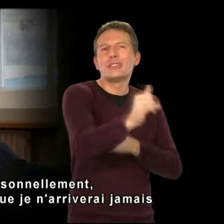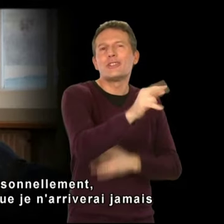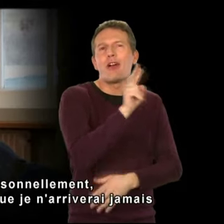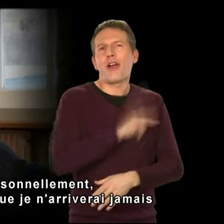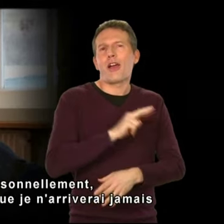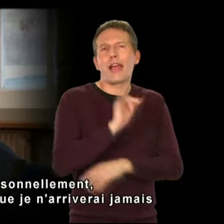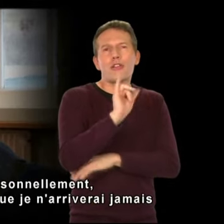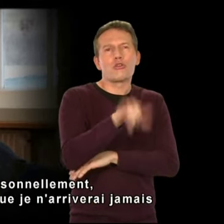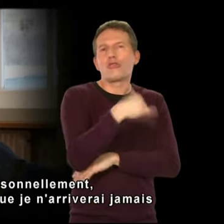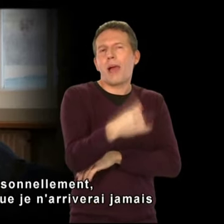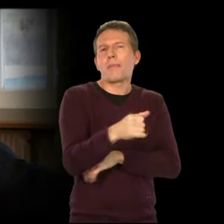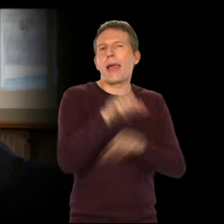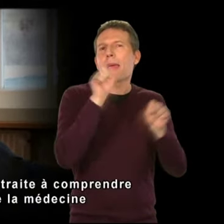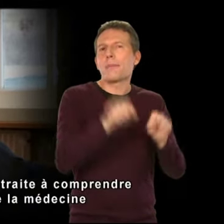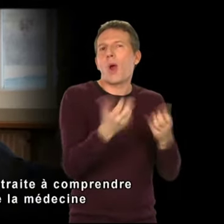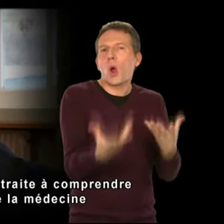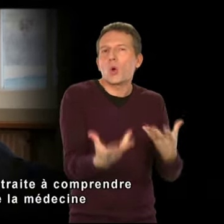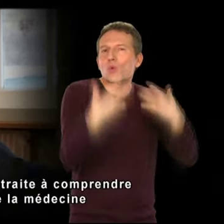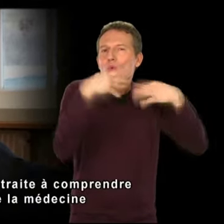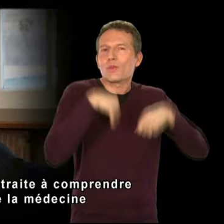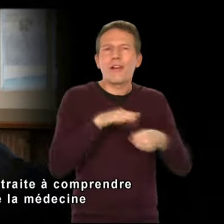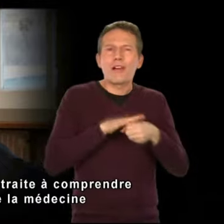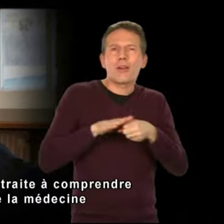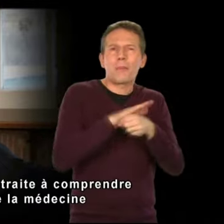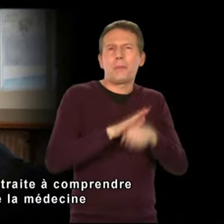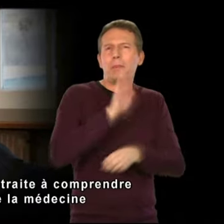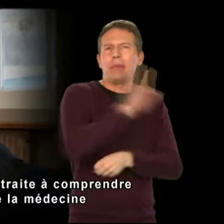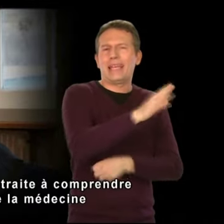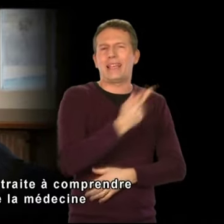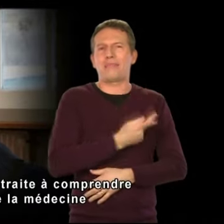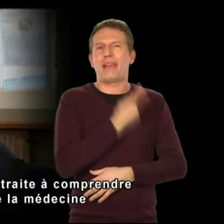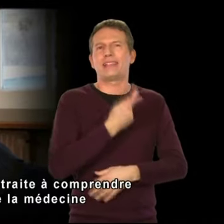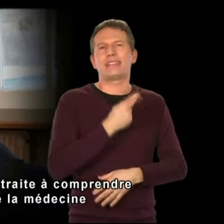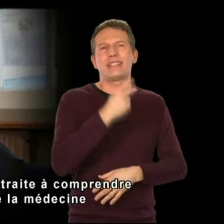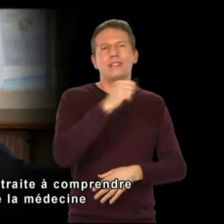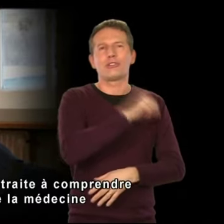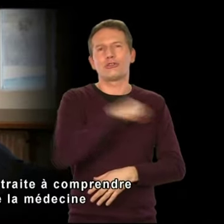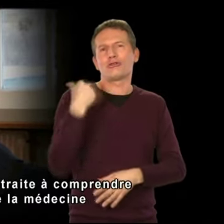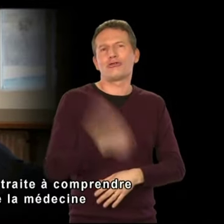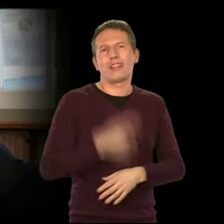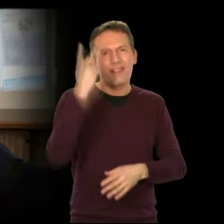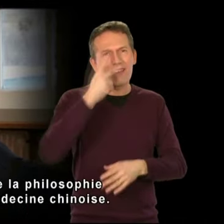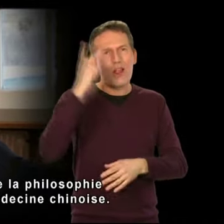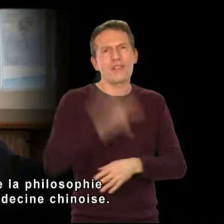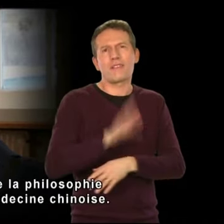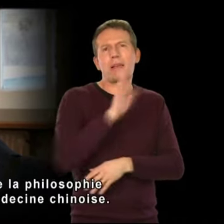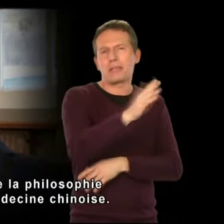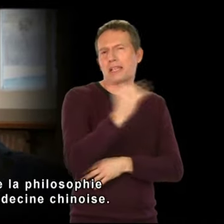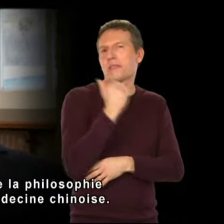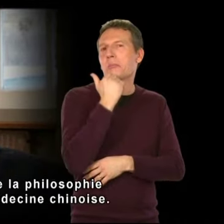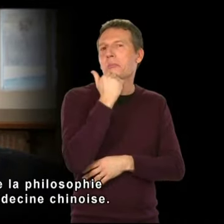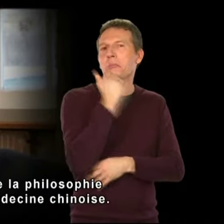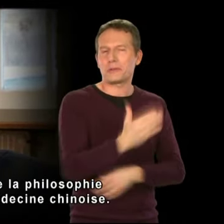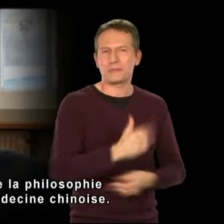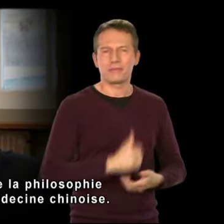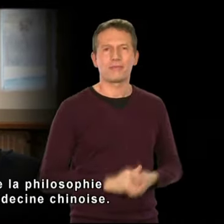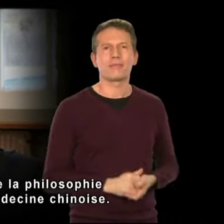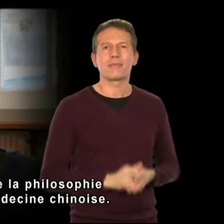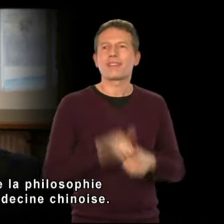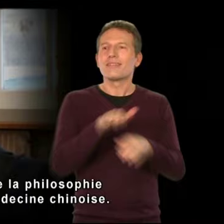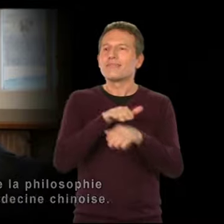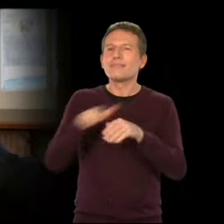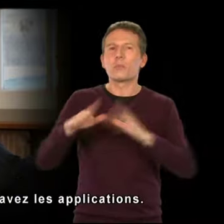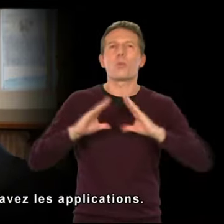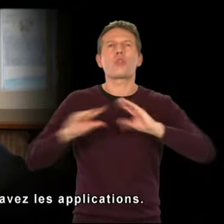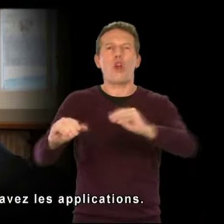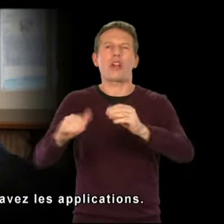que je n'arriverai jamais avant ma retraite à comprendre toute la médecine et toute la philosophie de la médecine